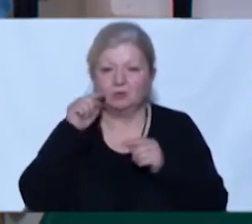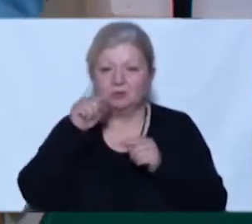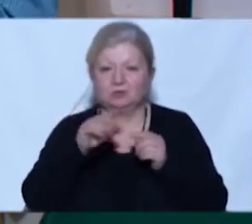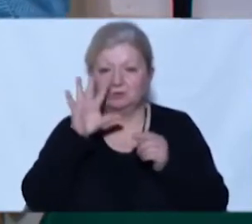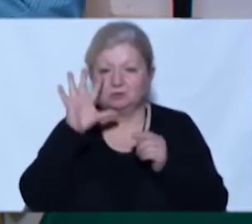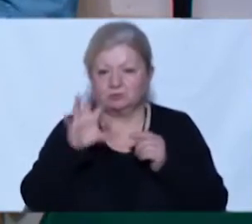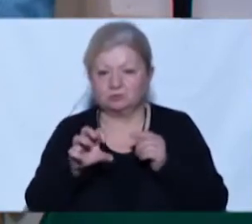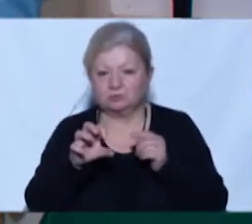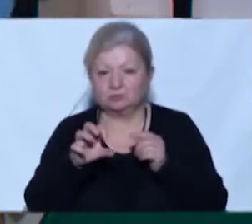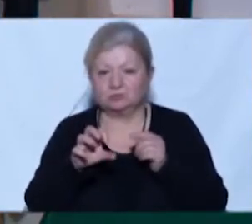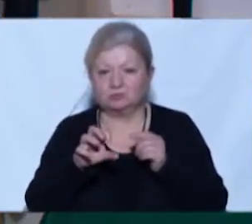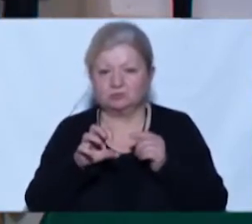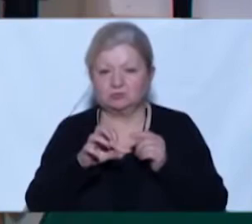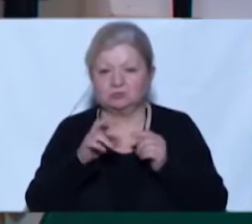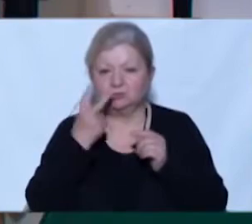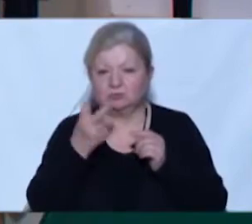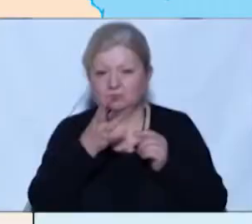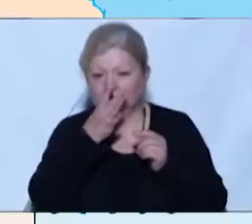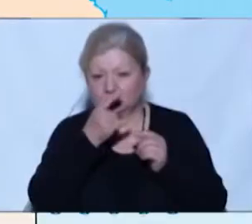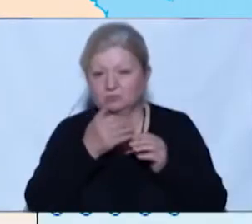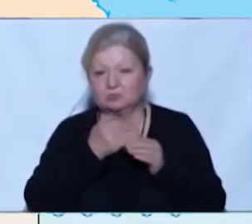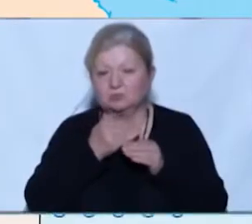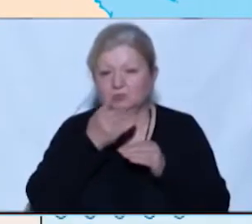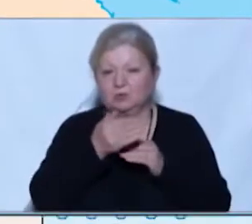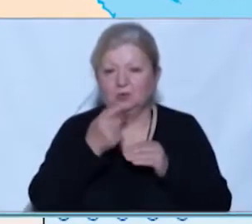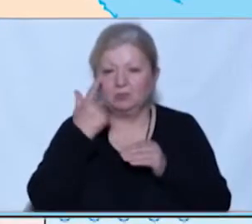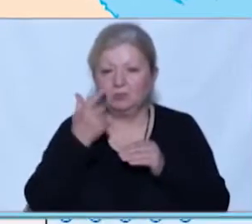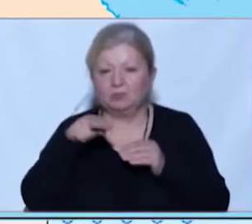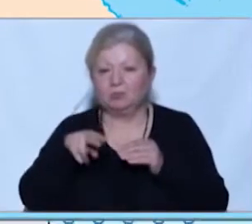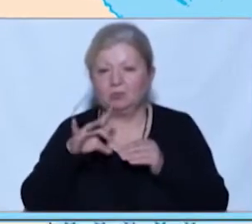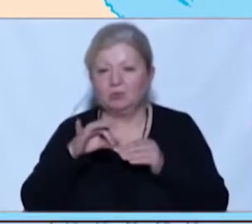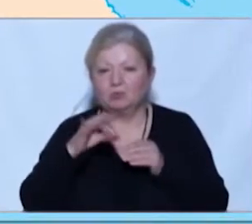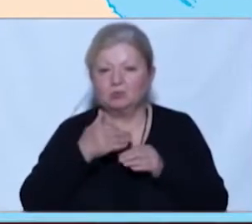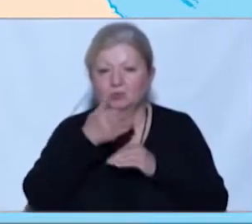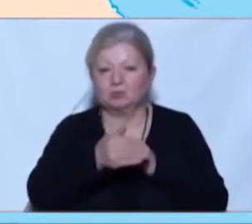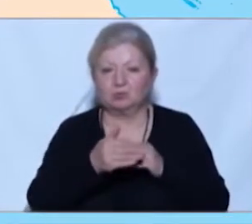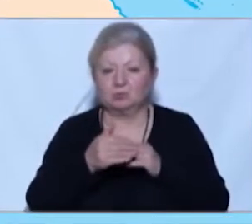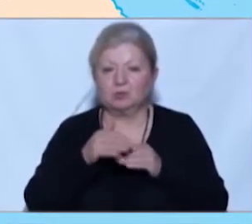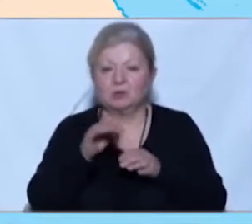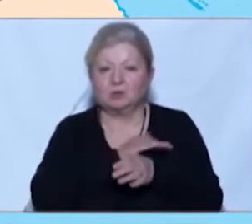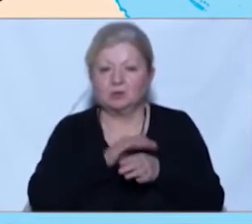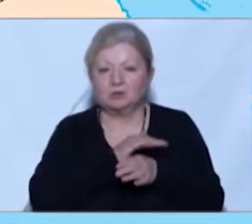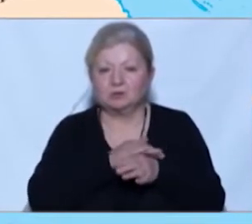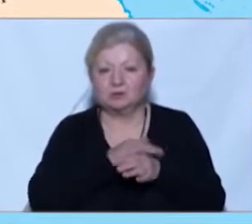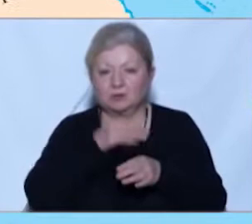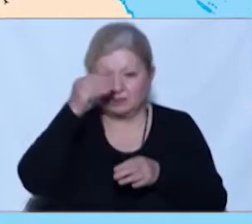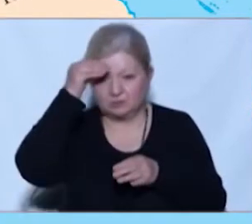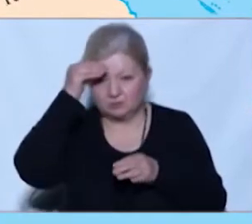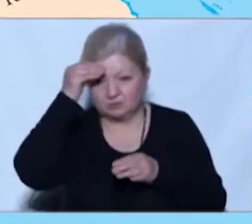1502 წელს პორტუგალიელები გასცდნენ კეთილი იმედის კონცხს და ძალიან მალე